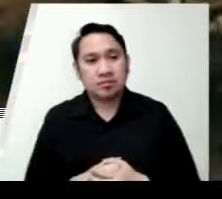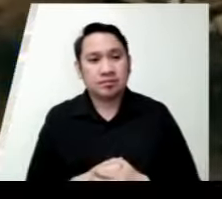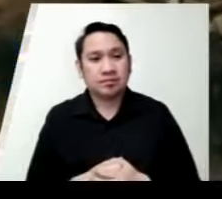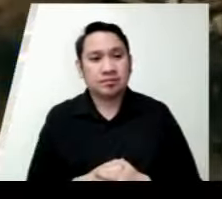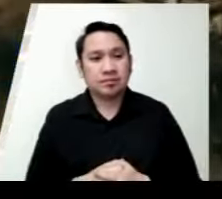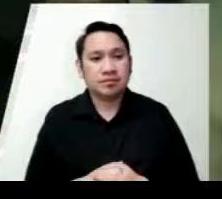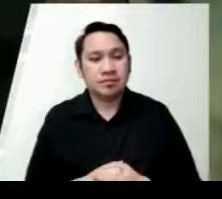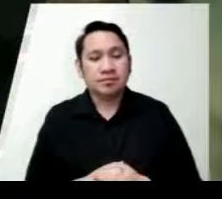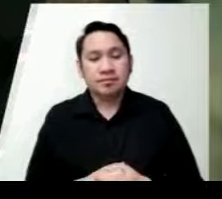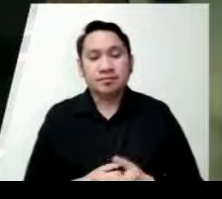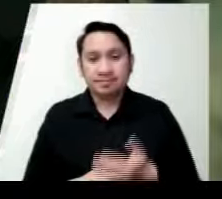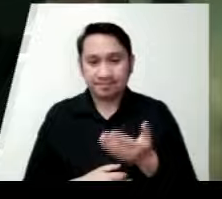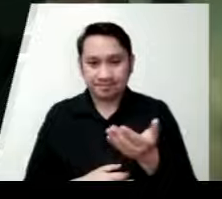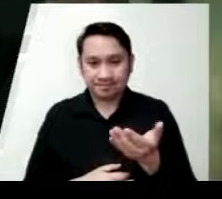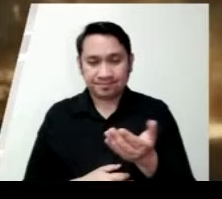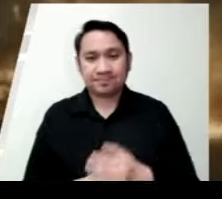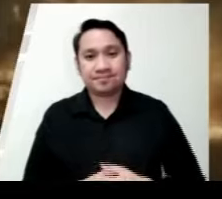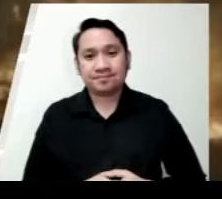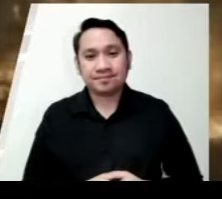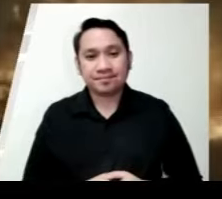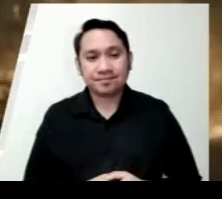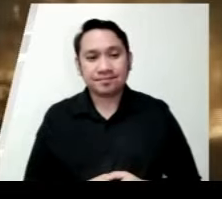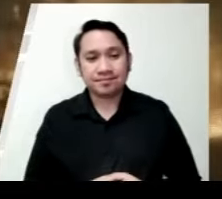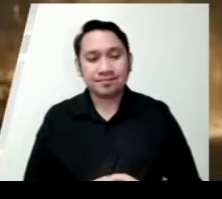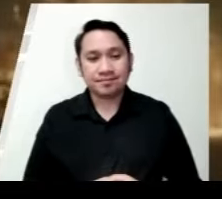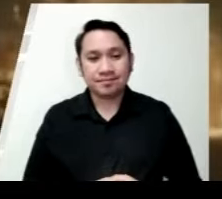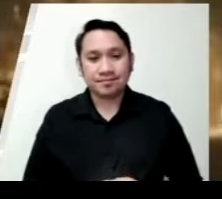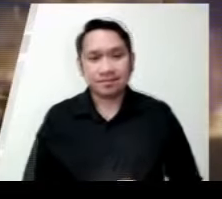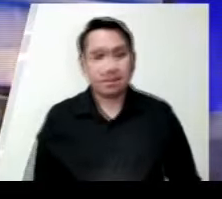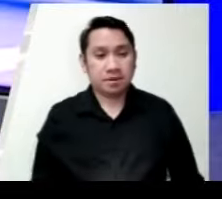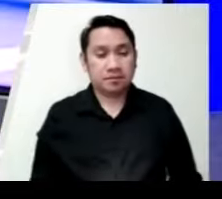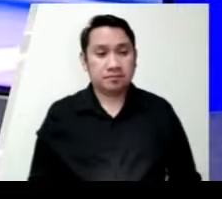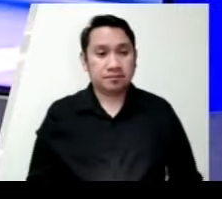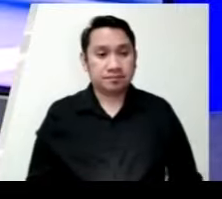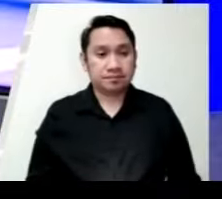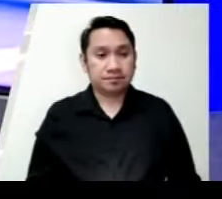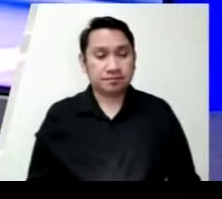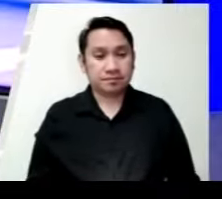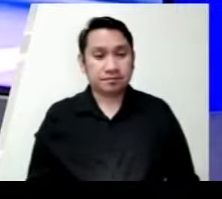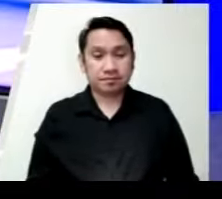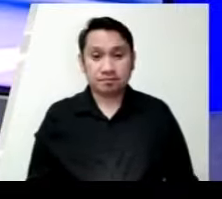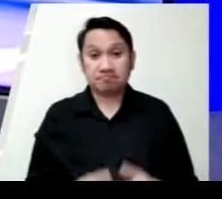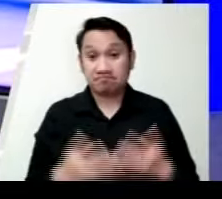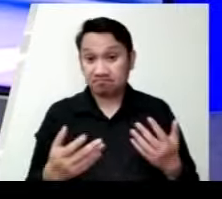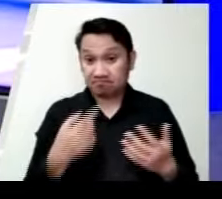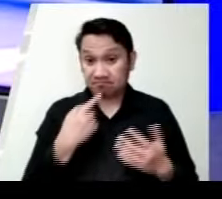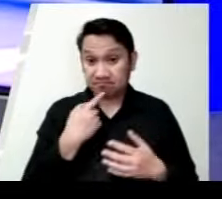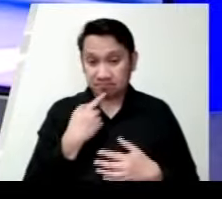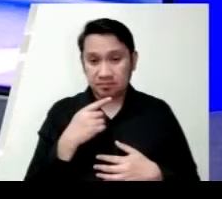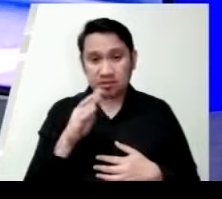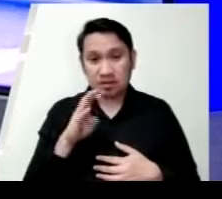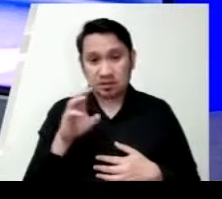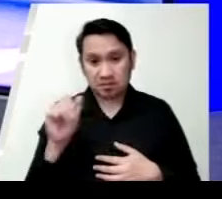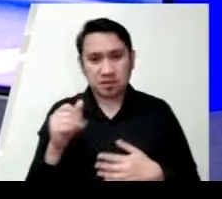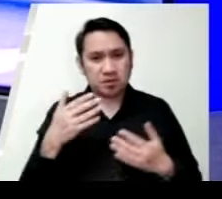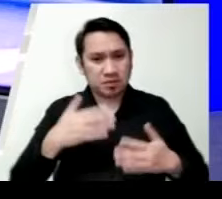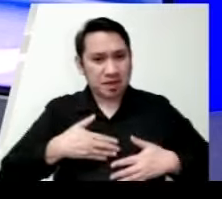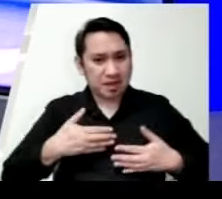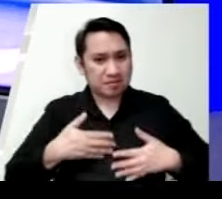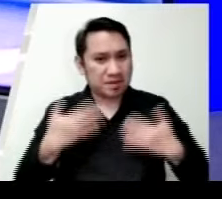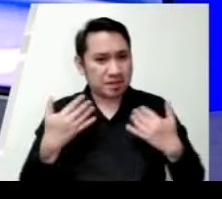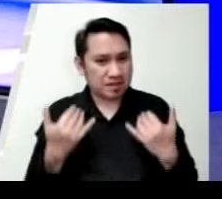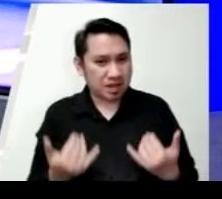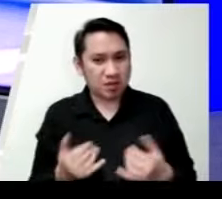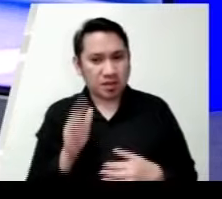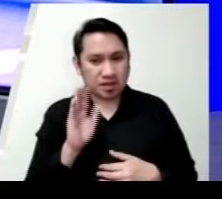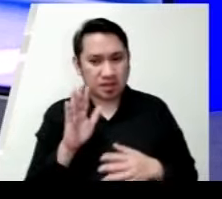Lars Santiago, updated sa showbiz happening. Masasabi ni Bea Alonzo na masaya siya ngayon sa kanyang